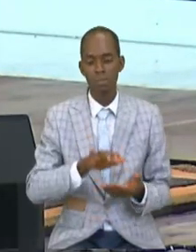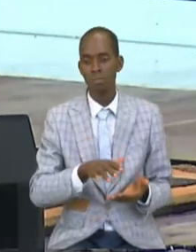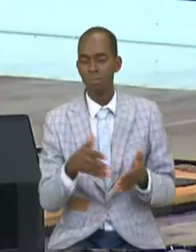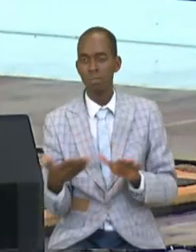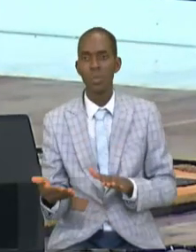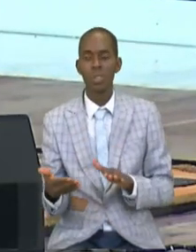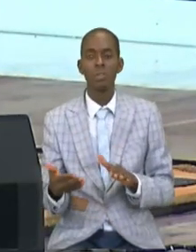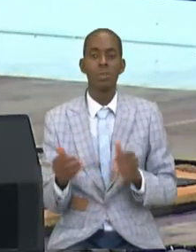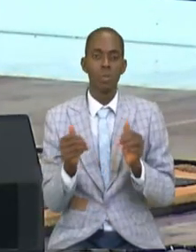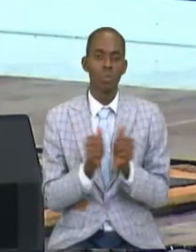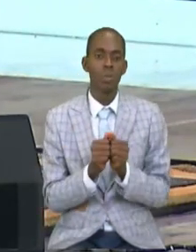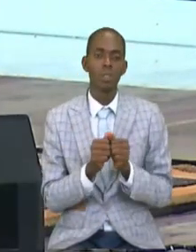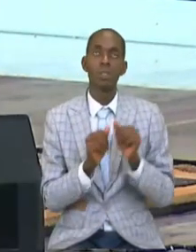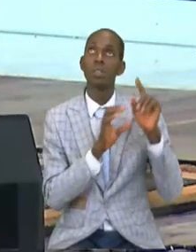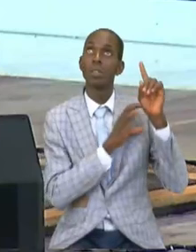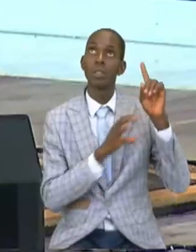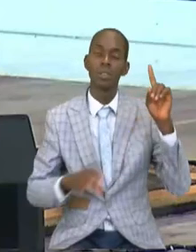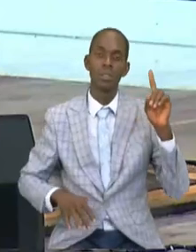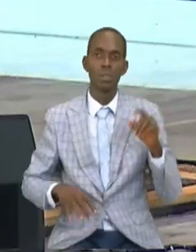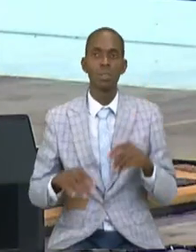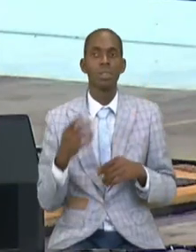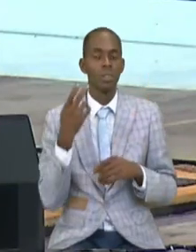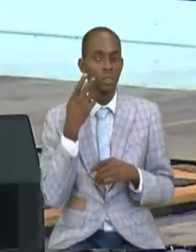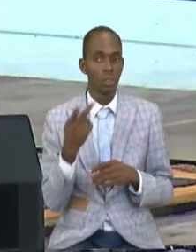été crucifiée avec lui.